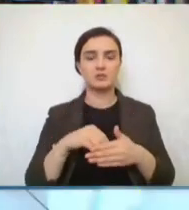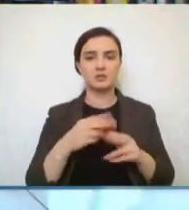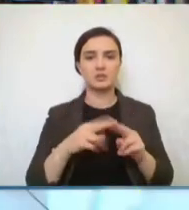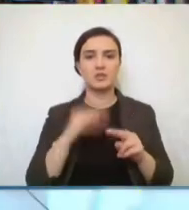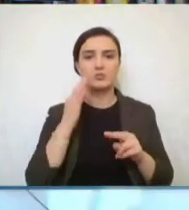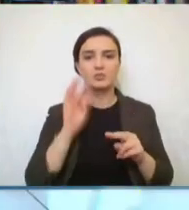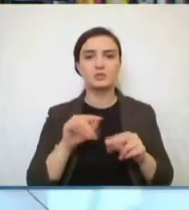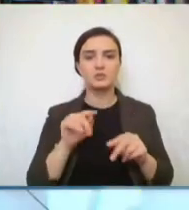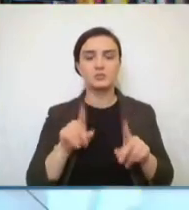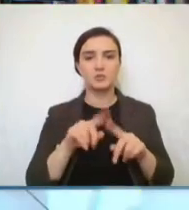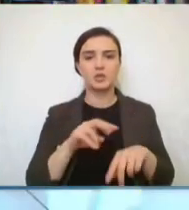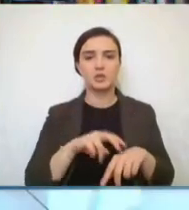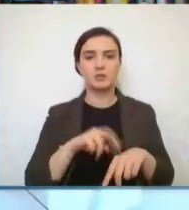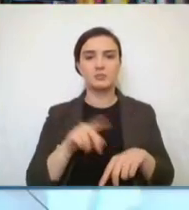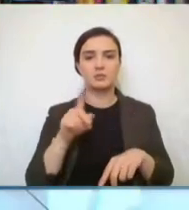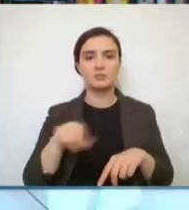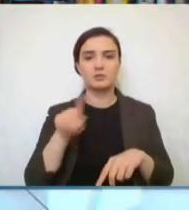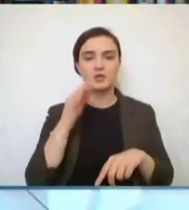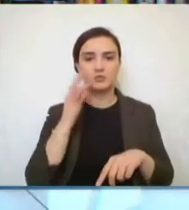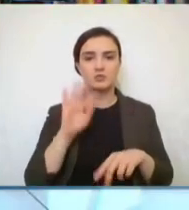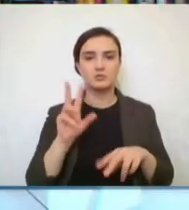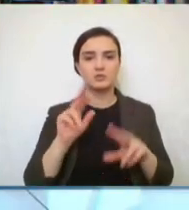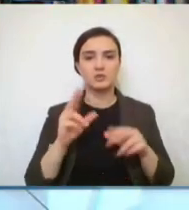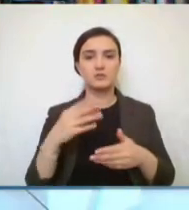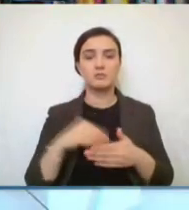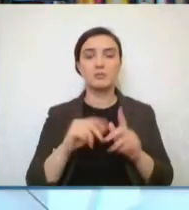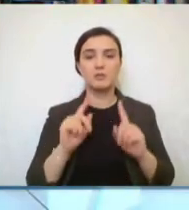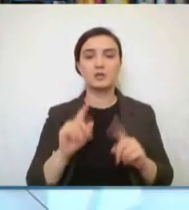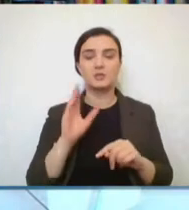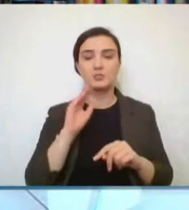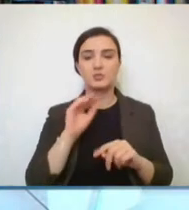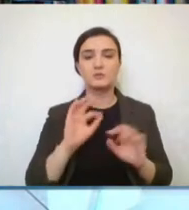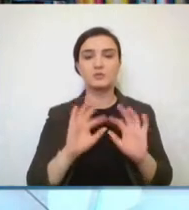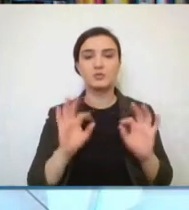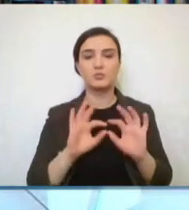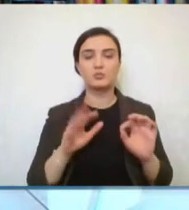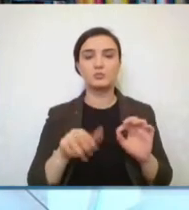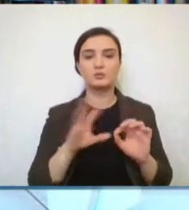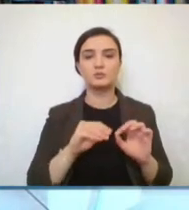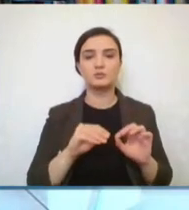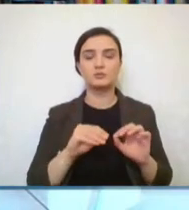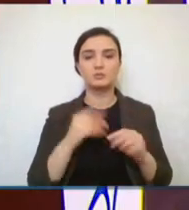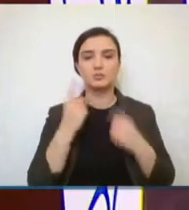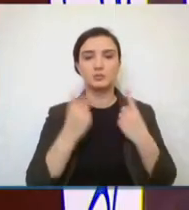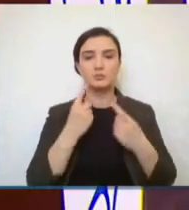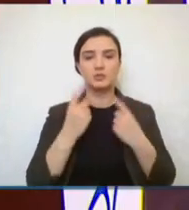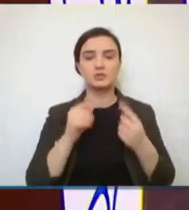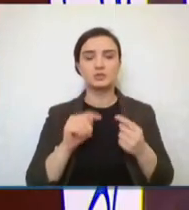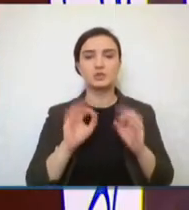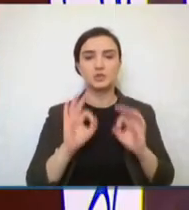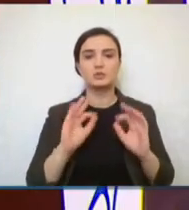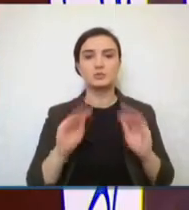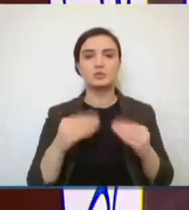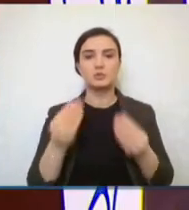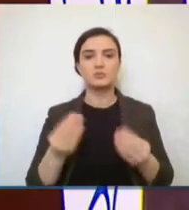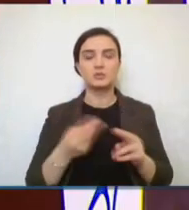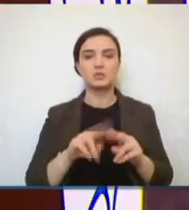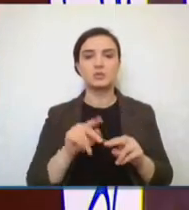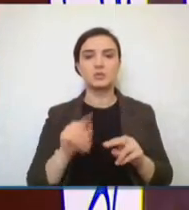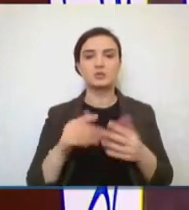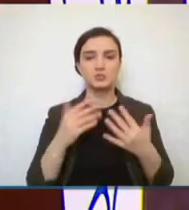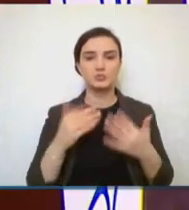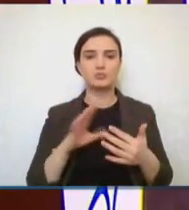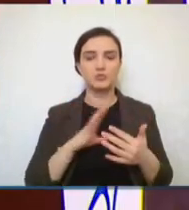ექიმების გამოცდილებაც იცვლება. მაგრამ როდესაც ჩვენ ლაპარაკობთ ინფორმაციის სწორად მიწოდებაზე, ეს მქონდა მხედველობაში, იმიტომ